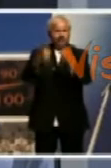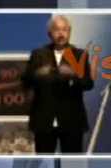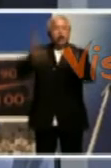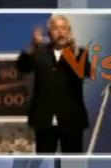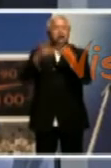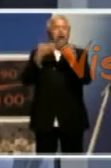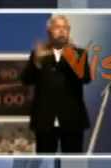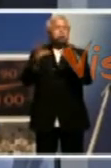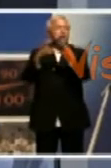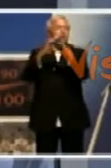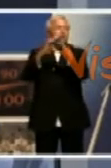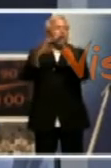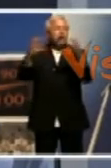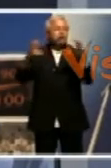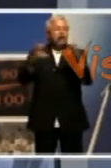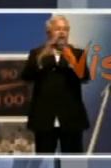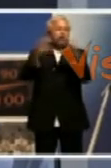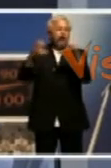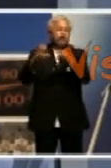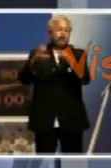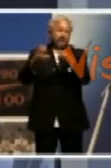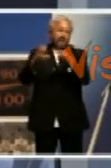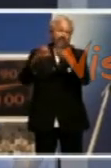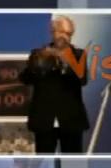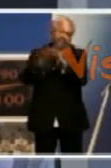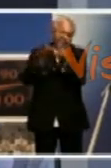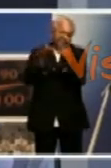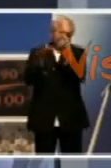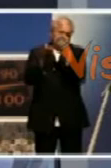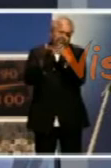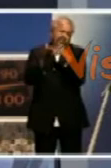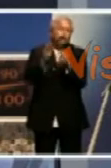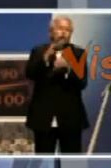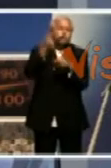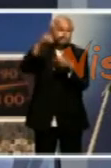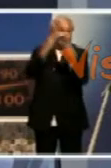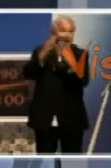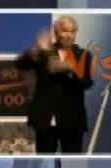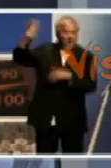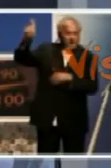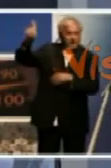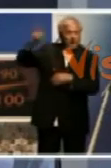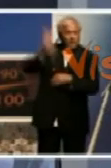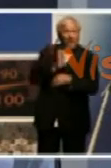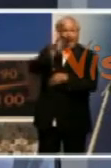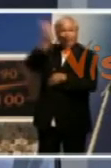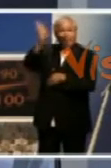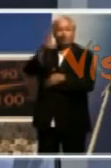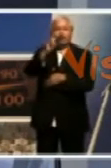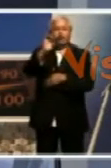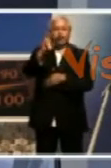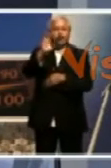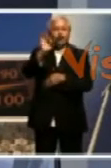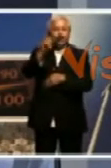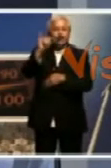fabbrica, che era qualcosa più di una fabbrica, in America, andando a Detroit a